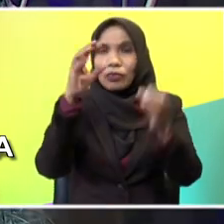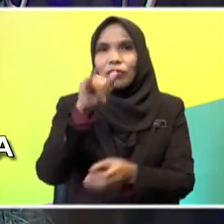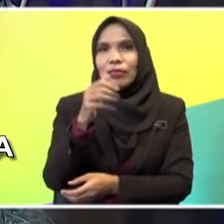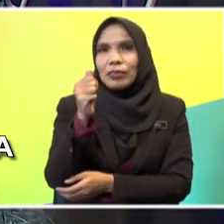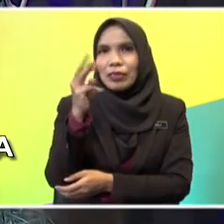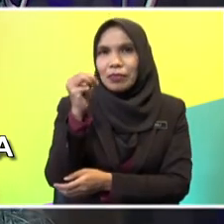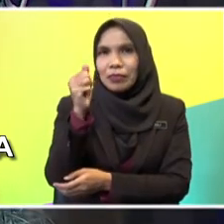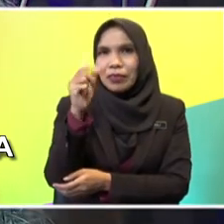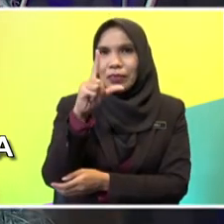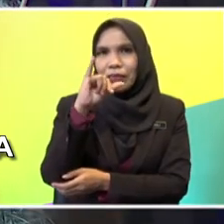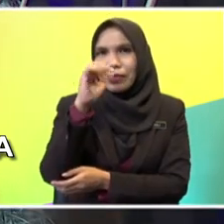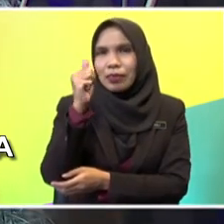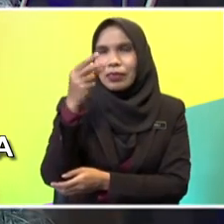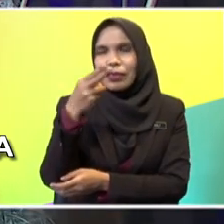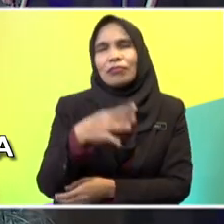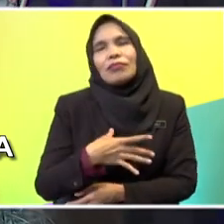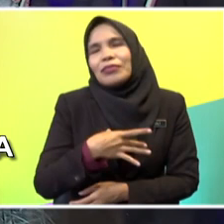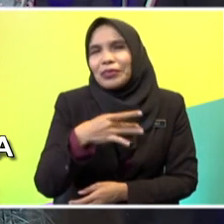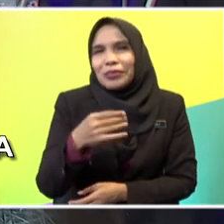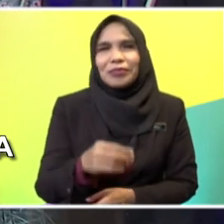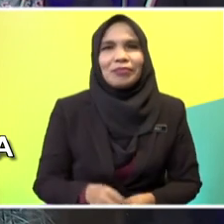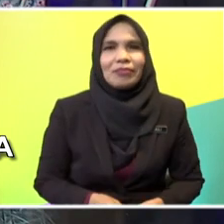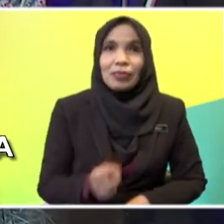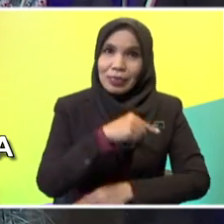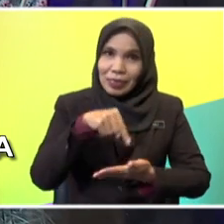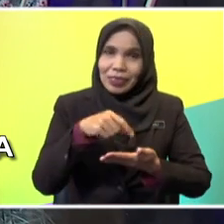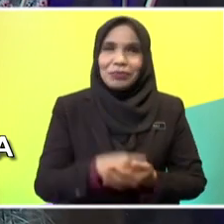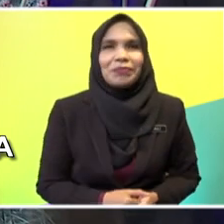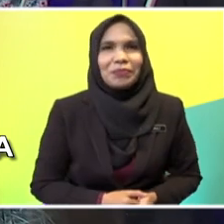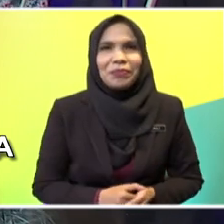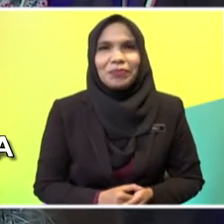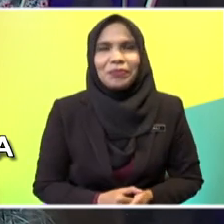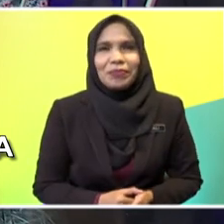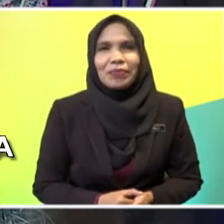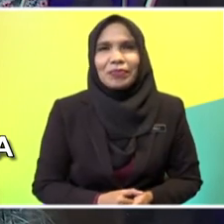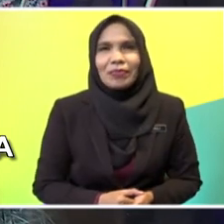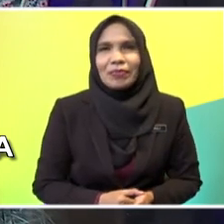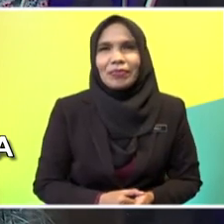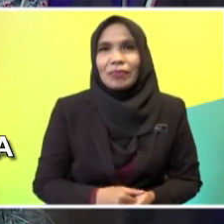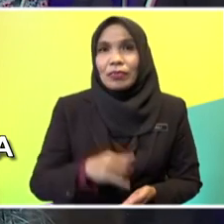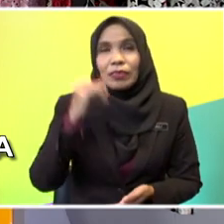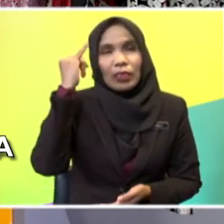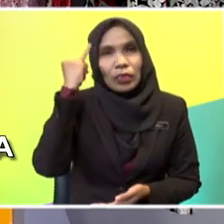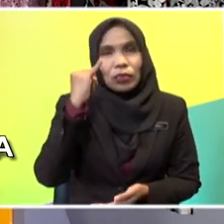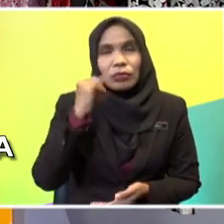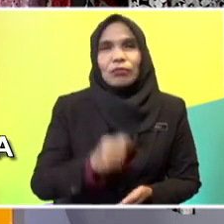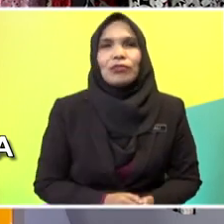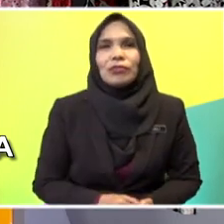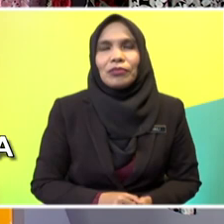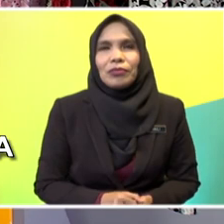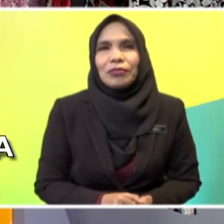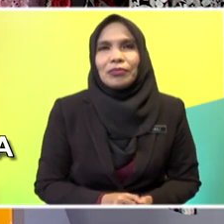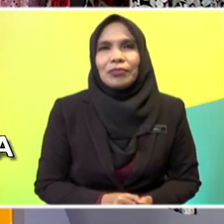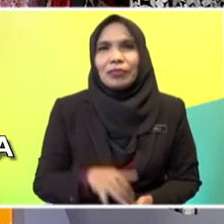Cikgu. Sedar tak sedar, masa dah sampai di penghujungnya. Tapi ilmu yang dikongsikan ini juga, mungkin Cikgu Jamaliah nak